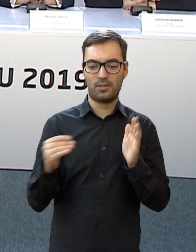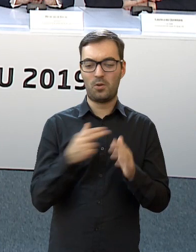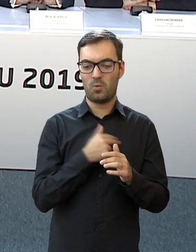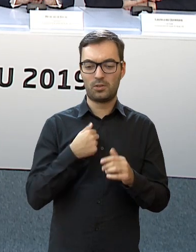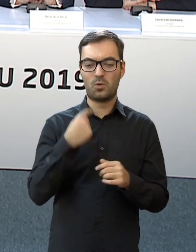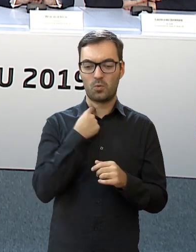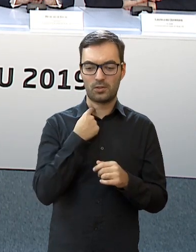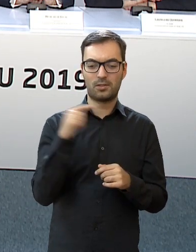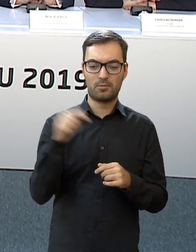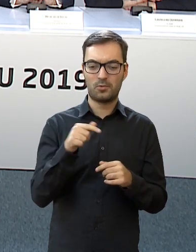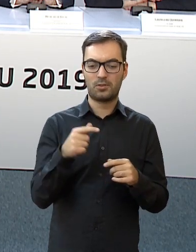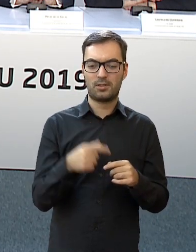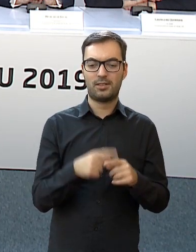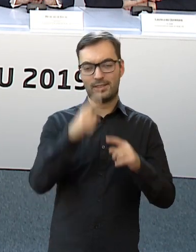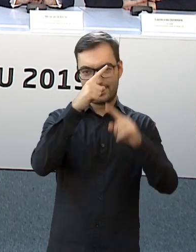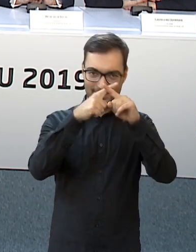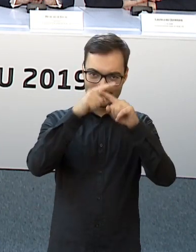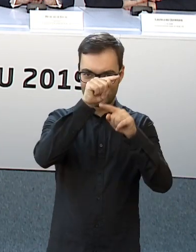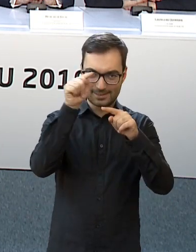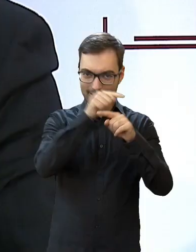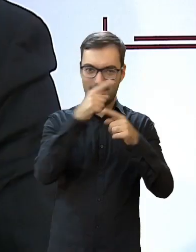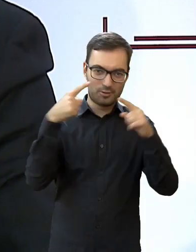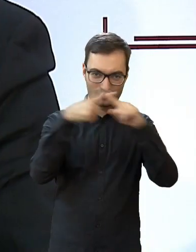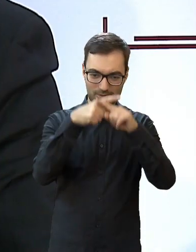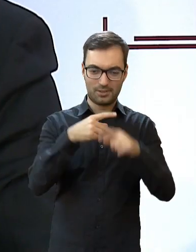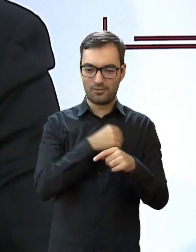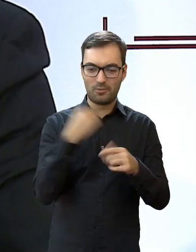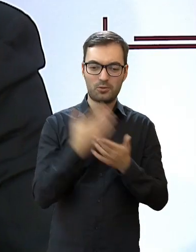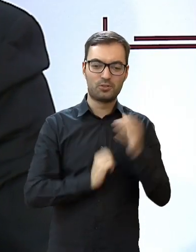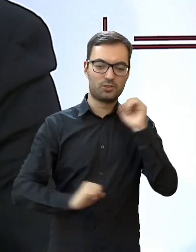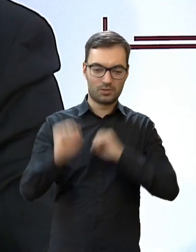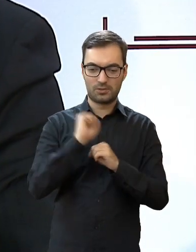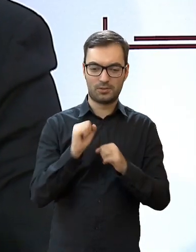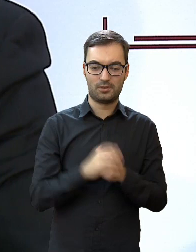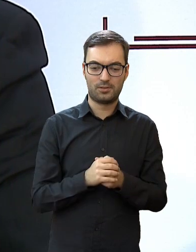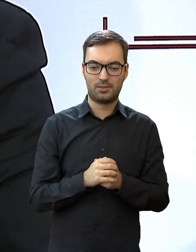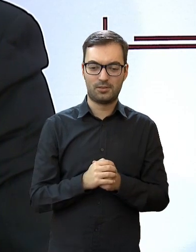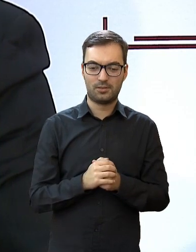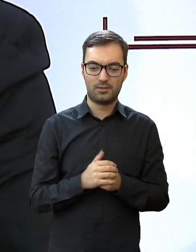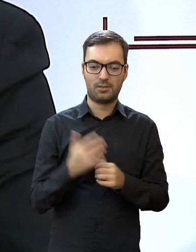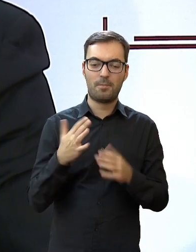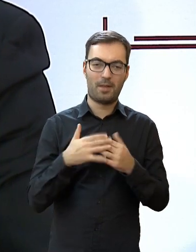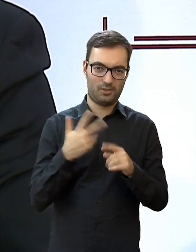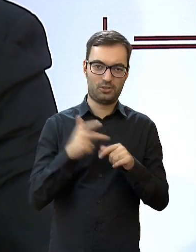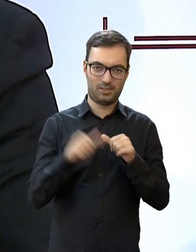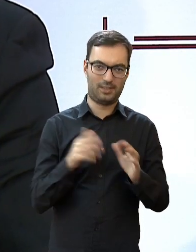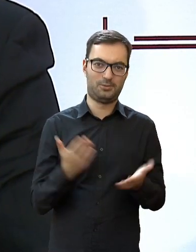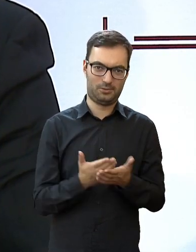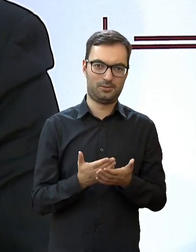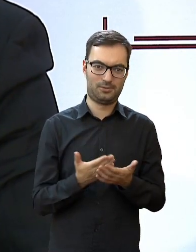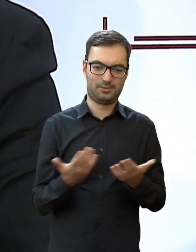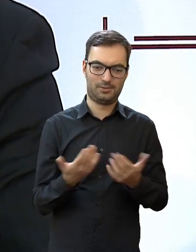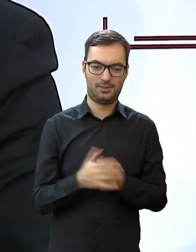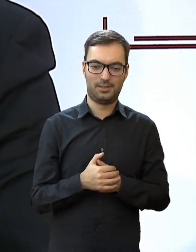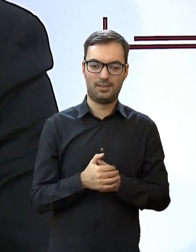głosowaniu, że muszą się te linie przecinać w obrębie kratki, w Polsce jest ćwiczony już, użej tego określenia, od prawie 30 lat. I to